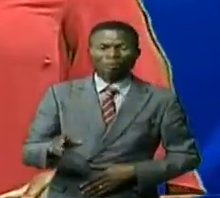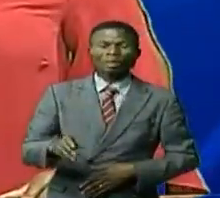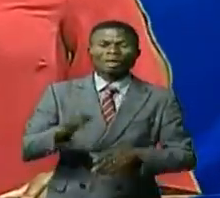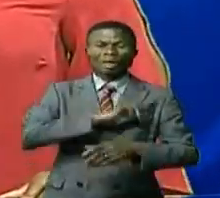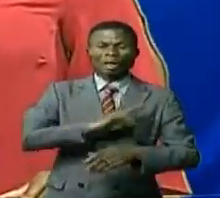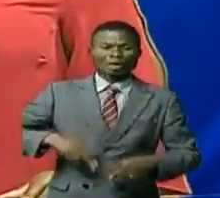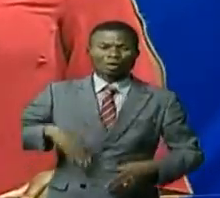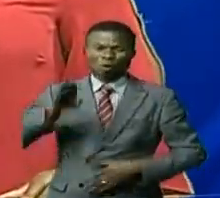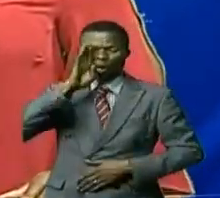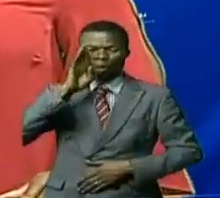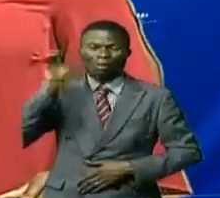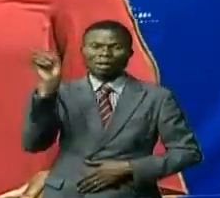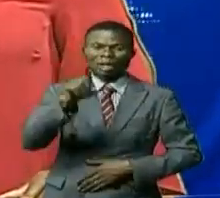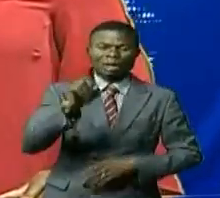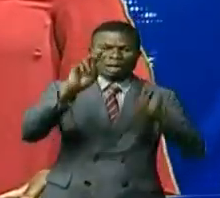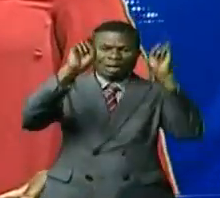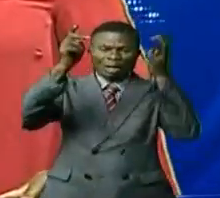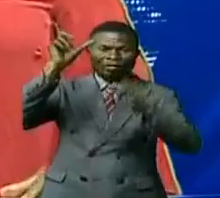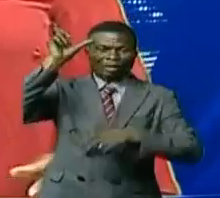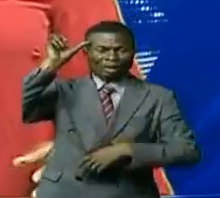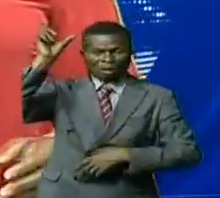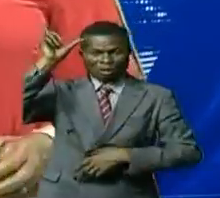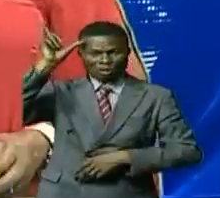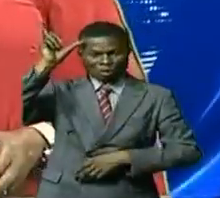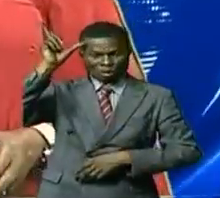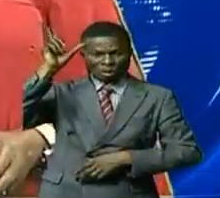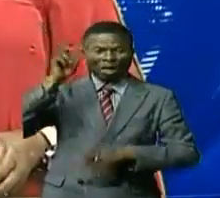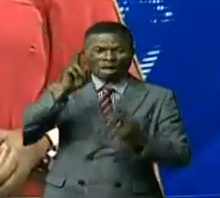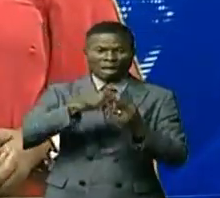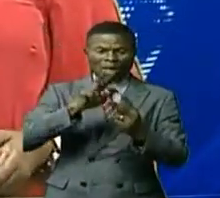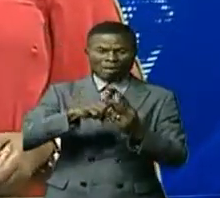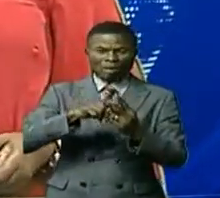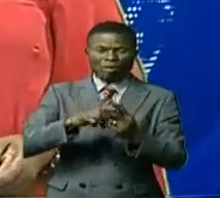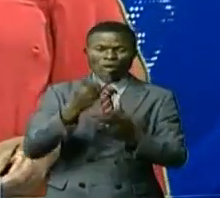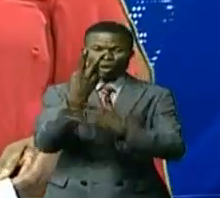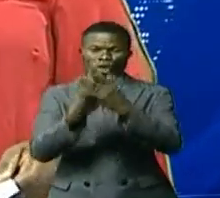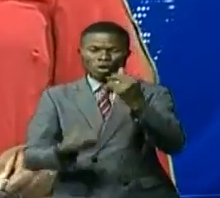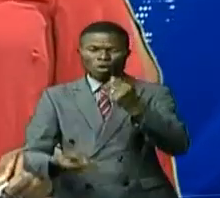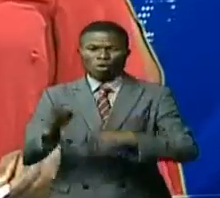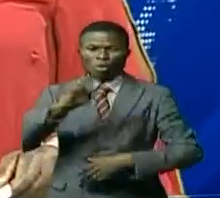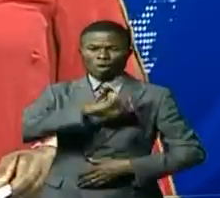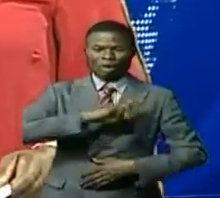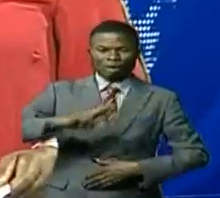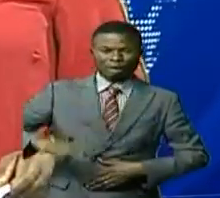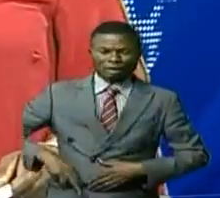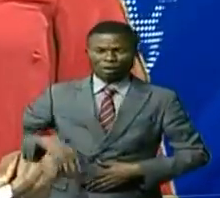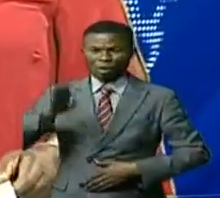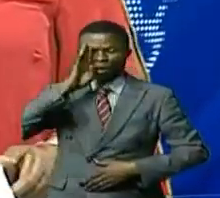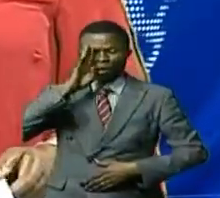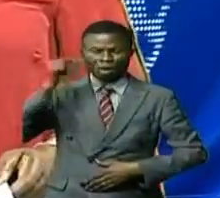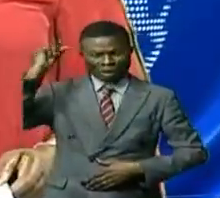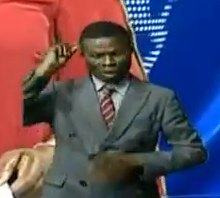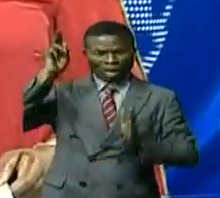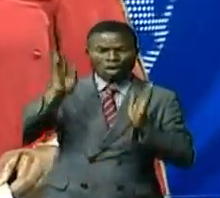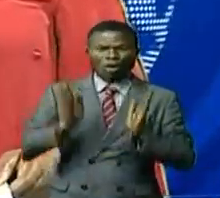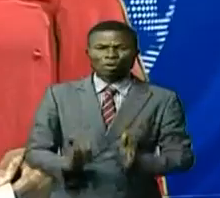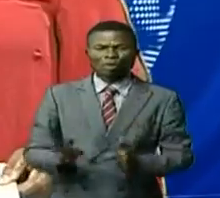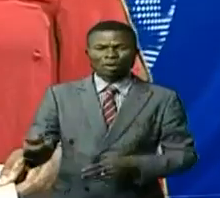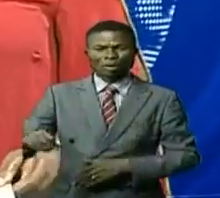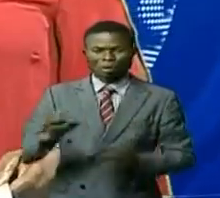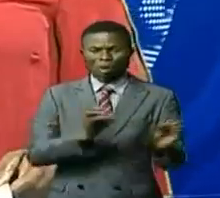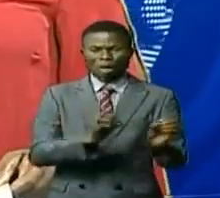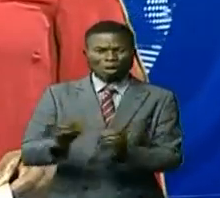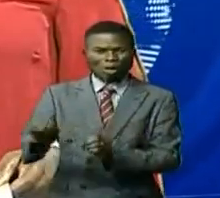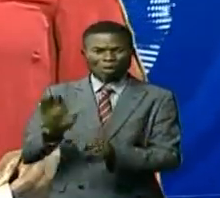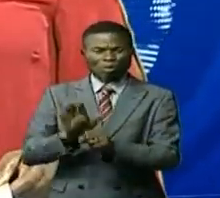Lubumbashi, dans la province du Haut-Katanga. Et en prévision de l'arrivée du couple royal belge, le gouverneur de province a initié un certain